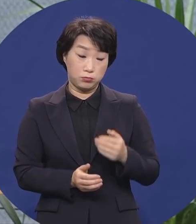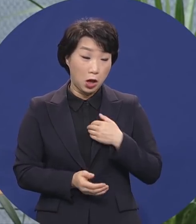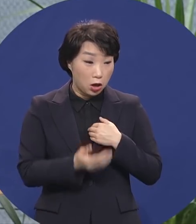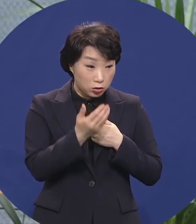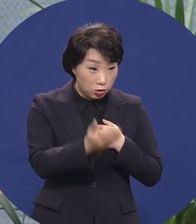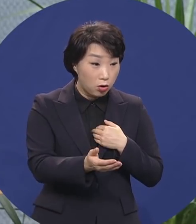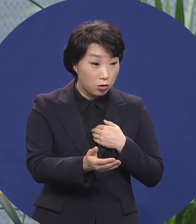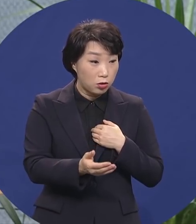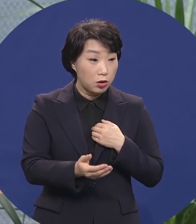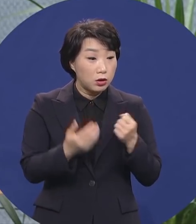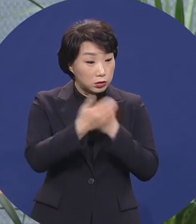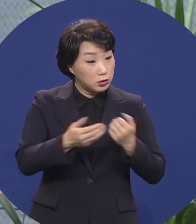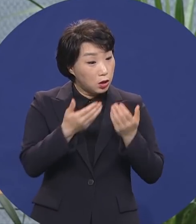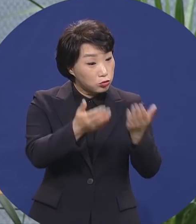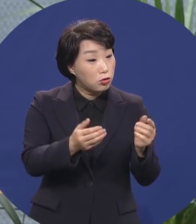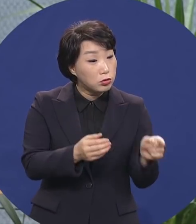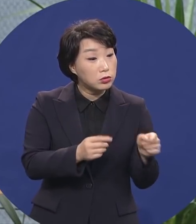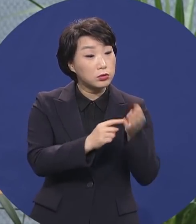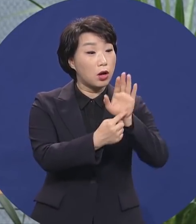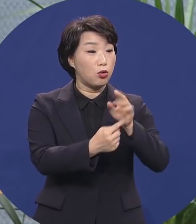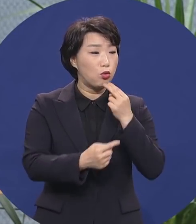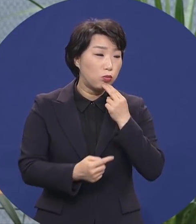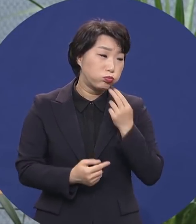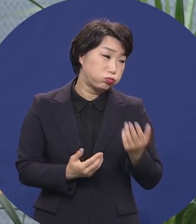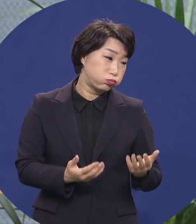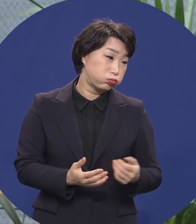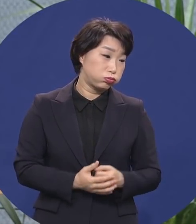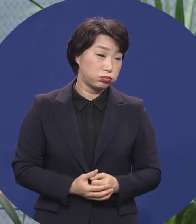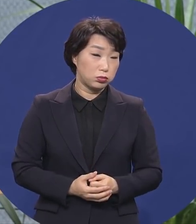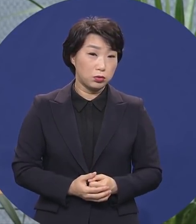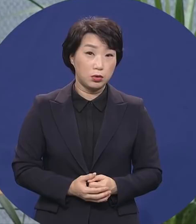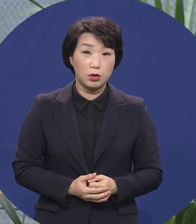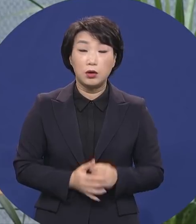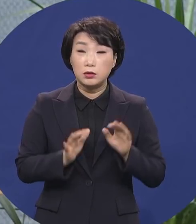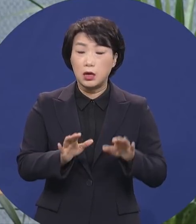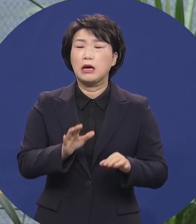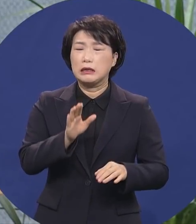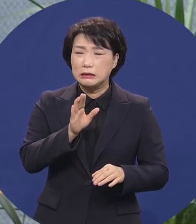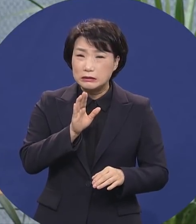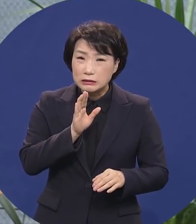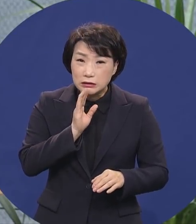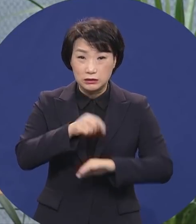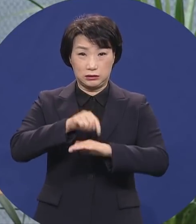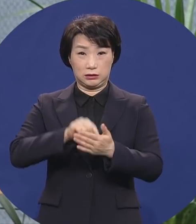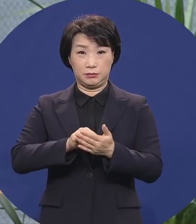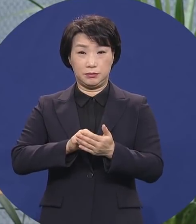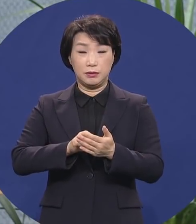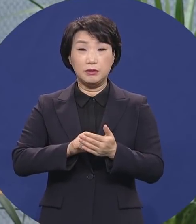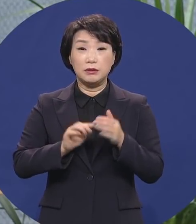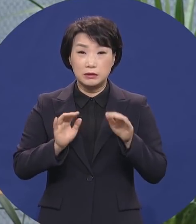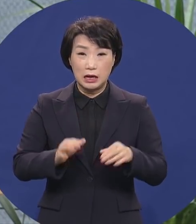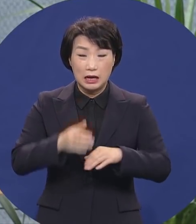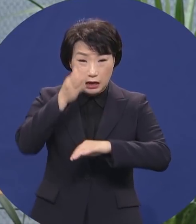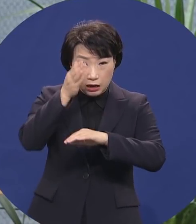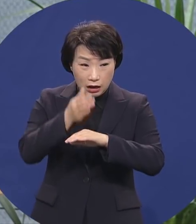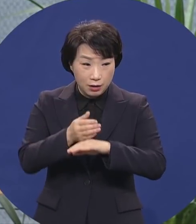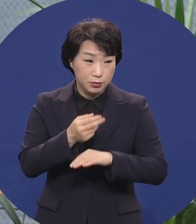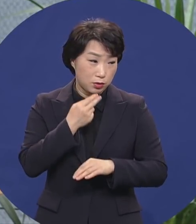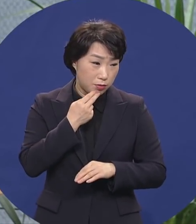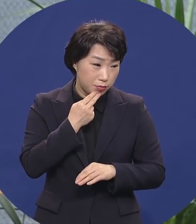너에게 베푼 은혜를 드러내려고 하느냐? 그 속에 진실한 뼈저린